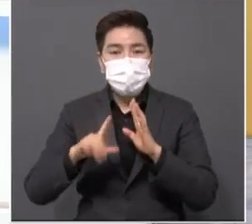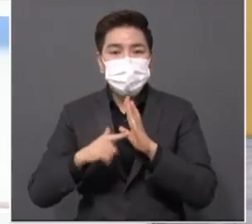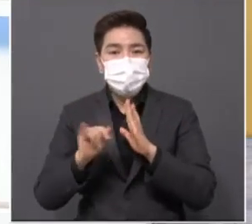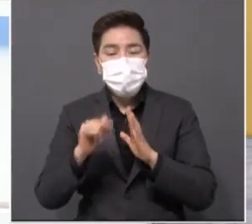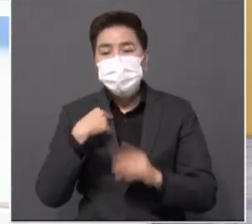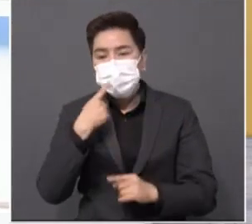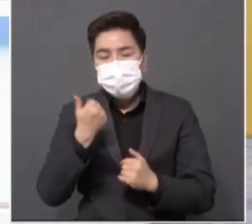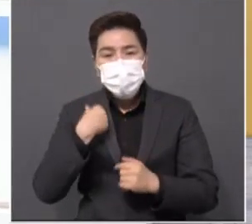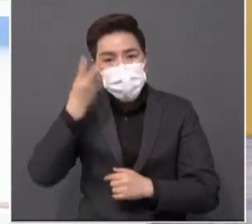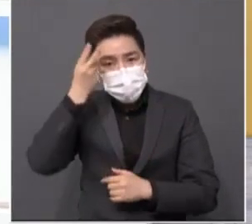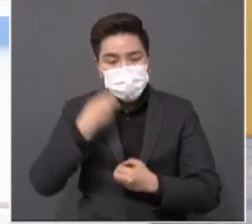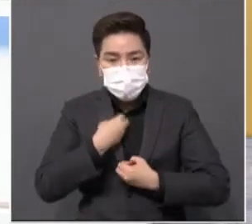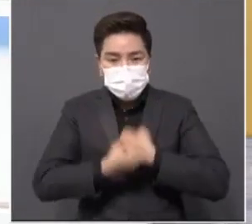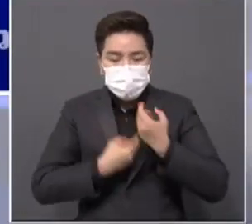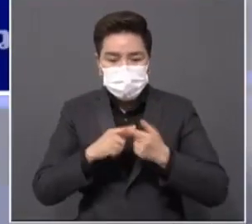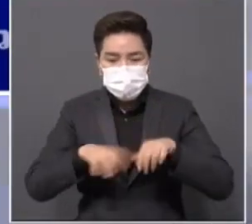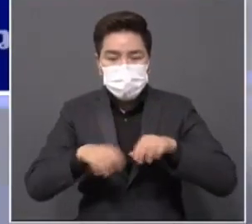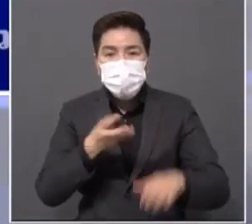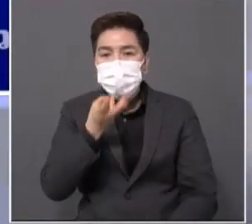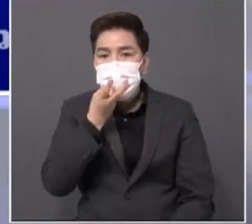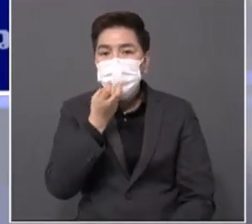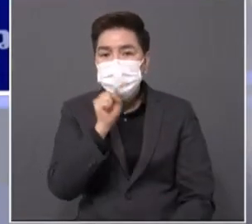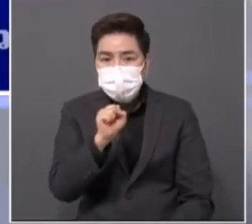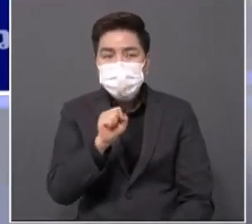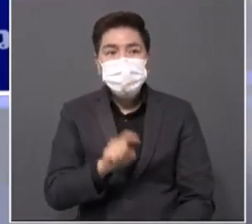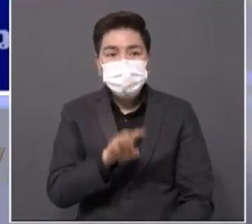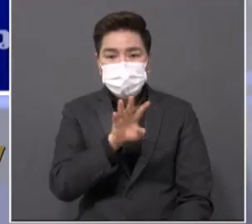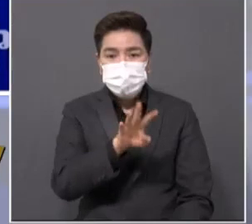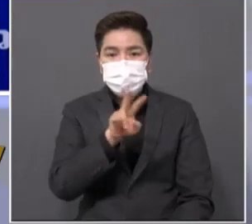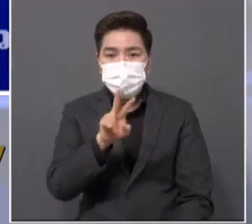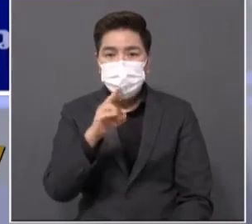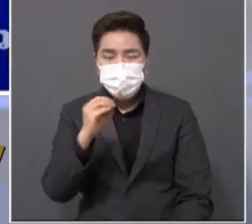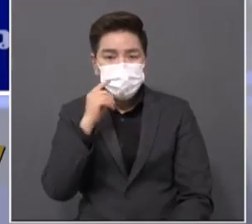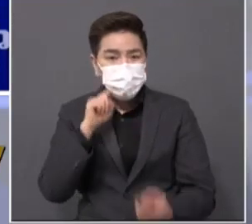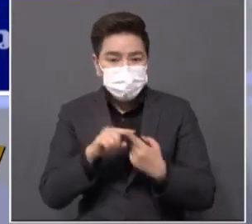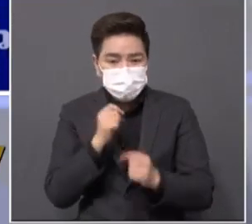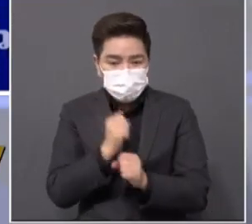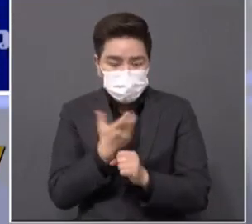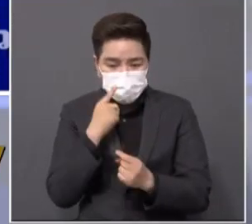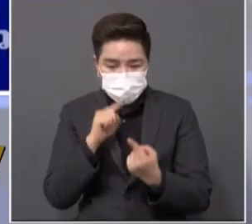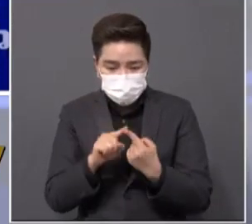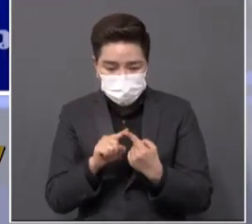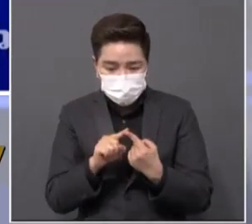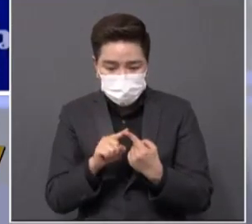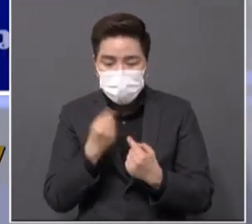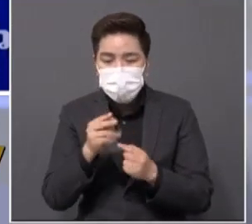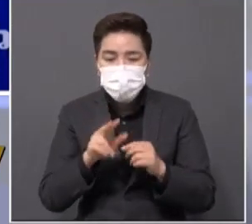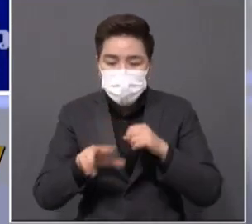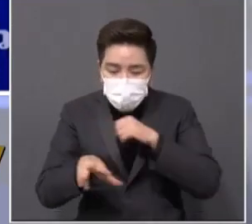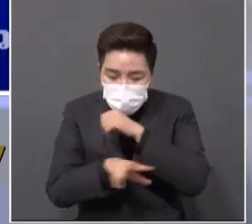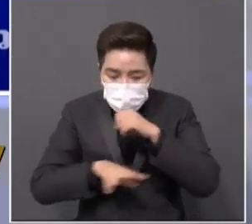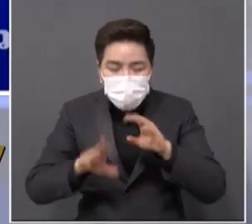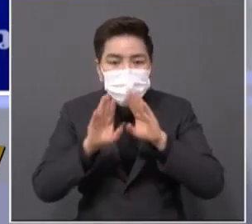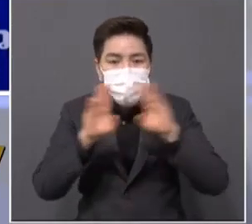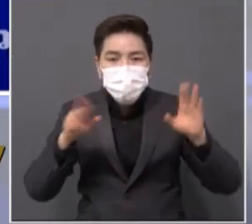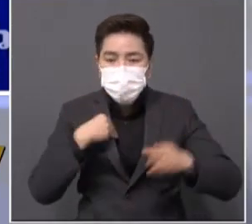ariaได้อย่มาแสดงคามคดเห็นการจัดงานเข้าศาร 420ที่เกี่ยวเกบเรองของการมีการเปิดให้เสบกรชา